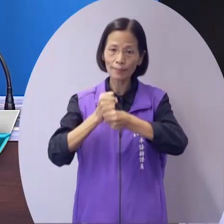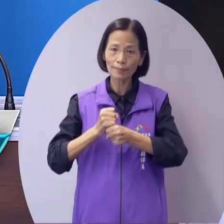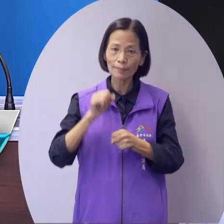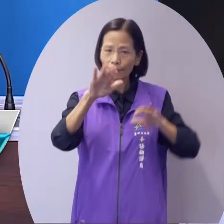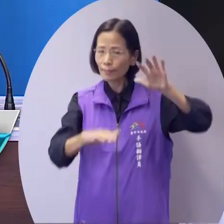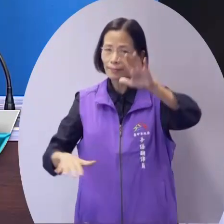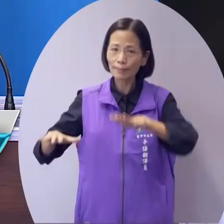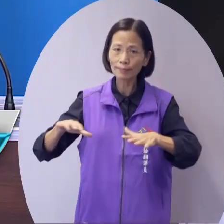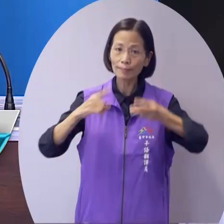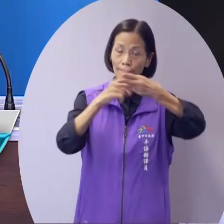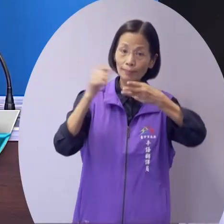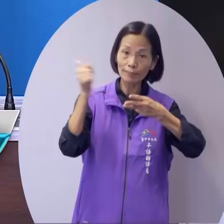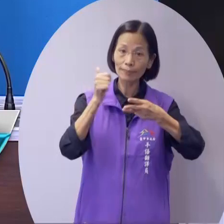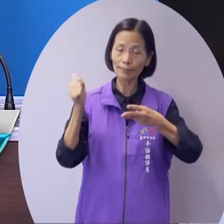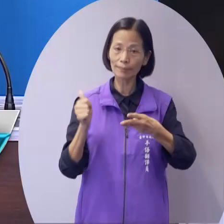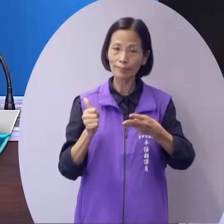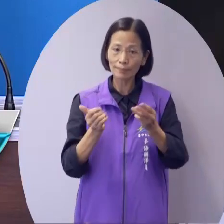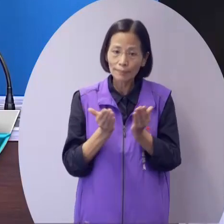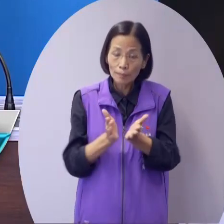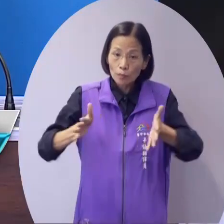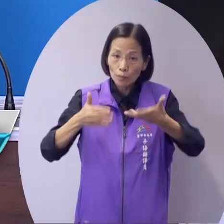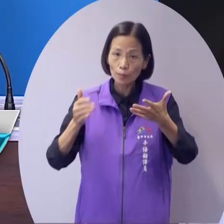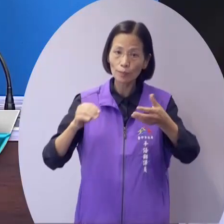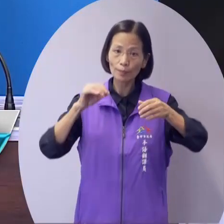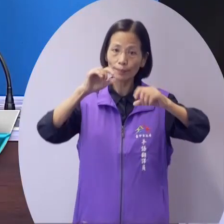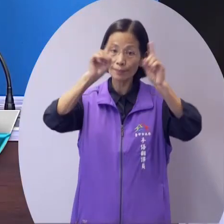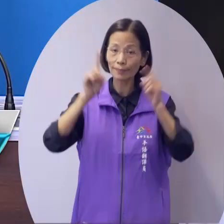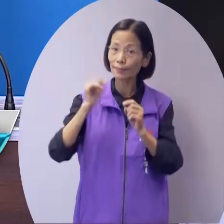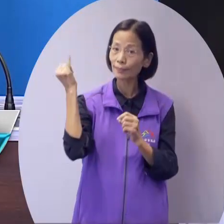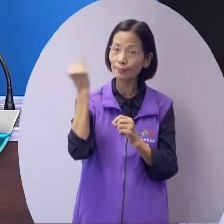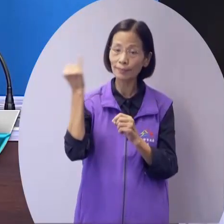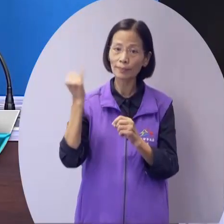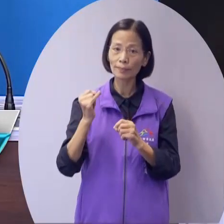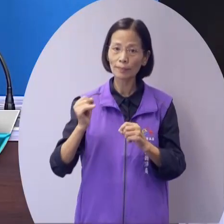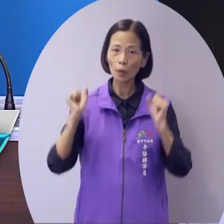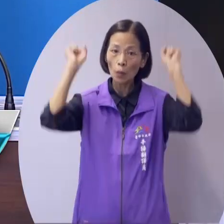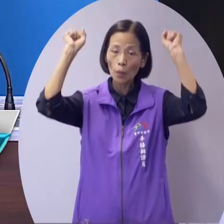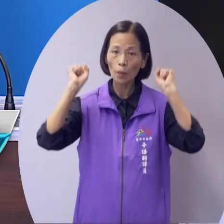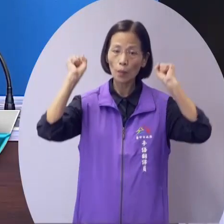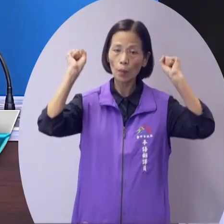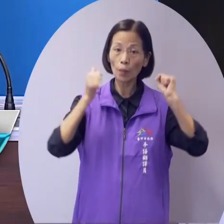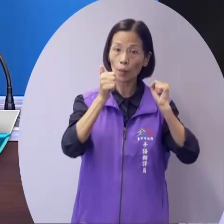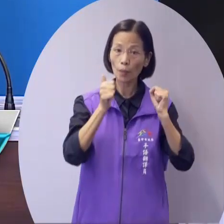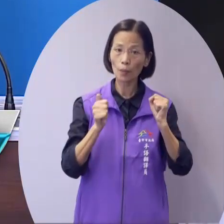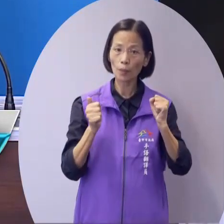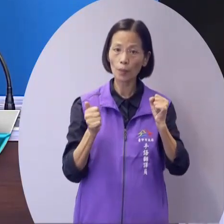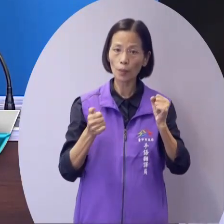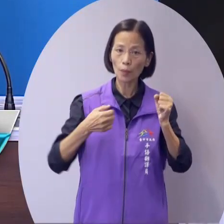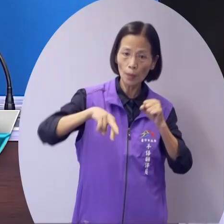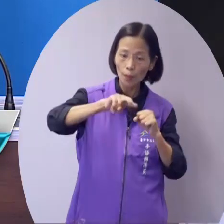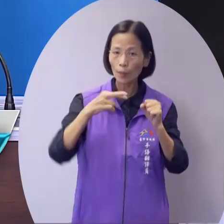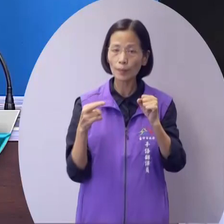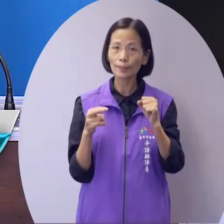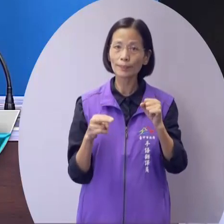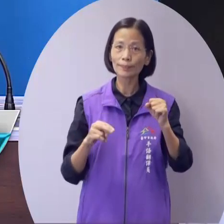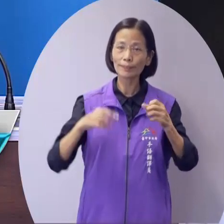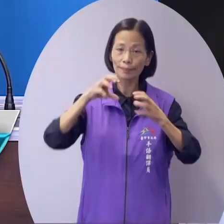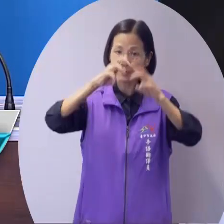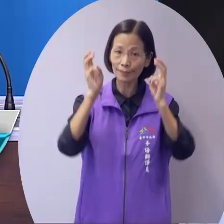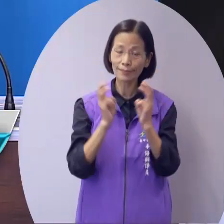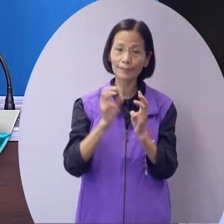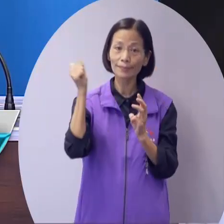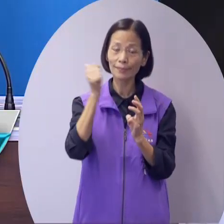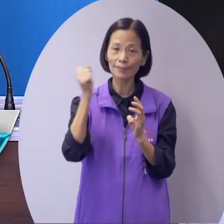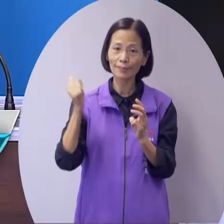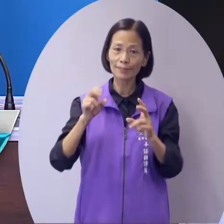王新浩、蜻蜓项目张竹涵、举重项目谢云婷、柔道项目杨永伟、柔道项